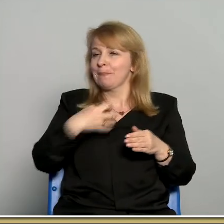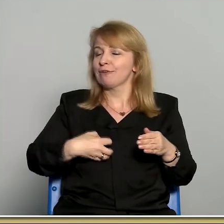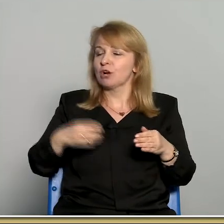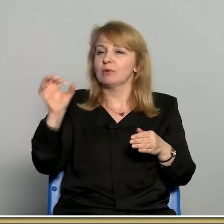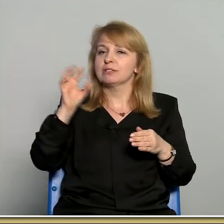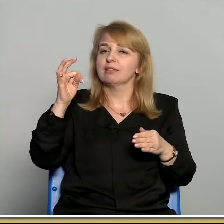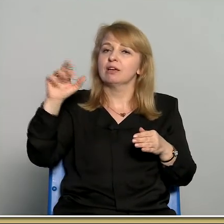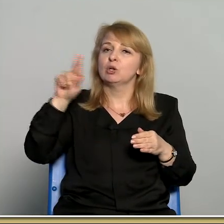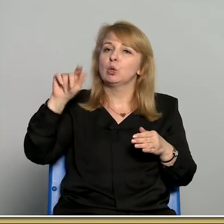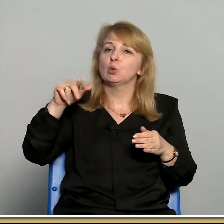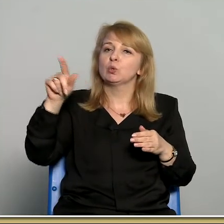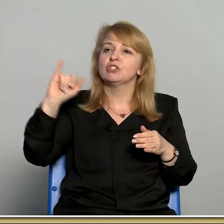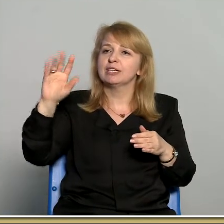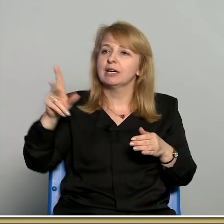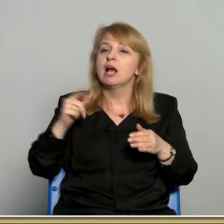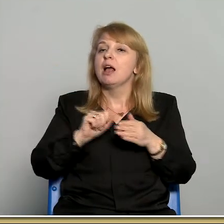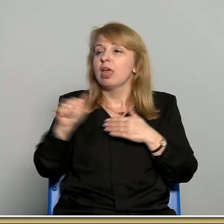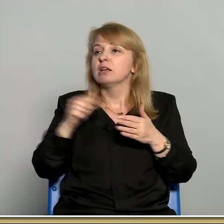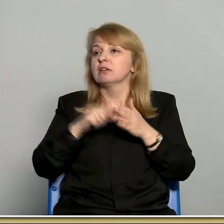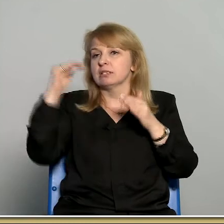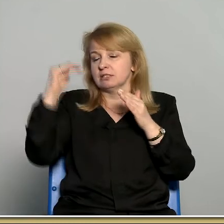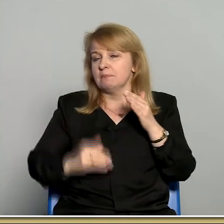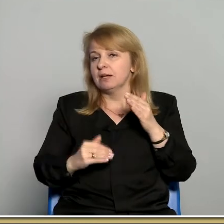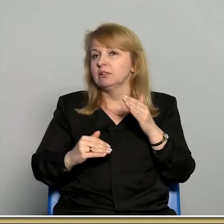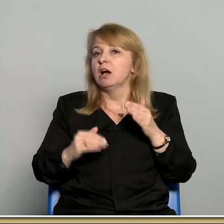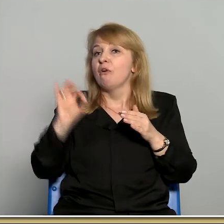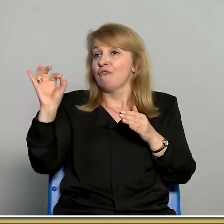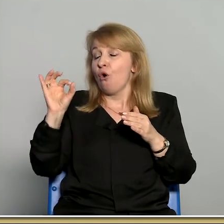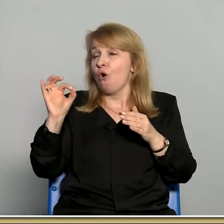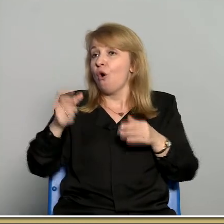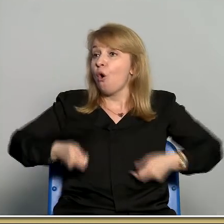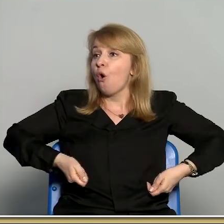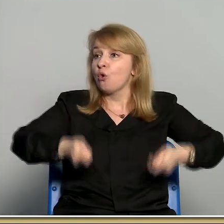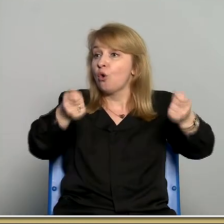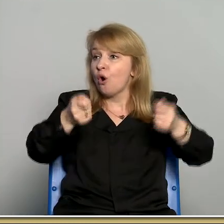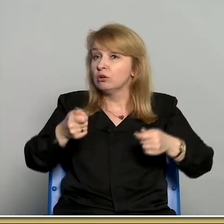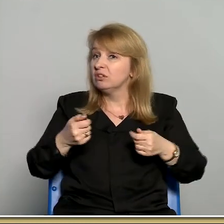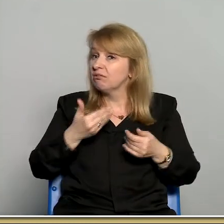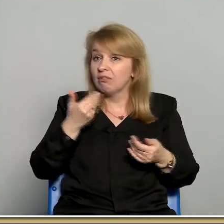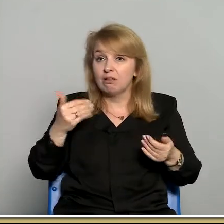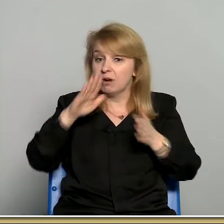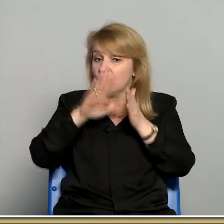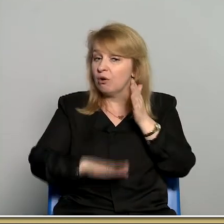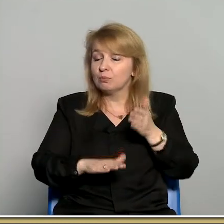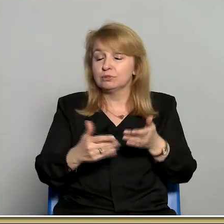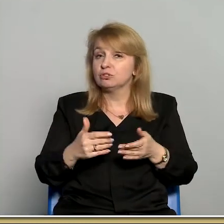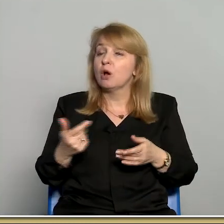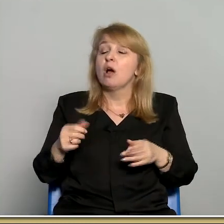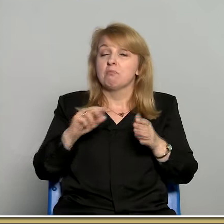jak znaczący spadek udziału pracujących w rolnictwie zaobserwujemy do roku 2020,